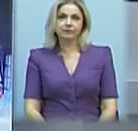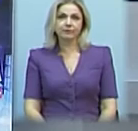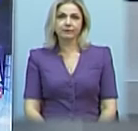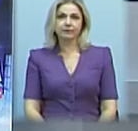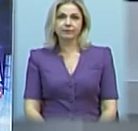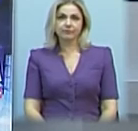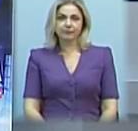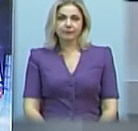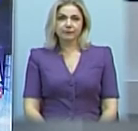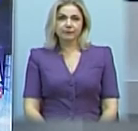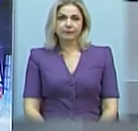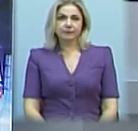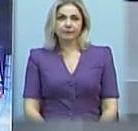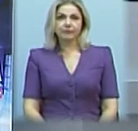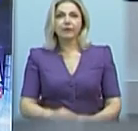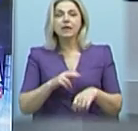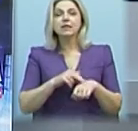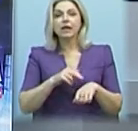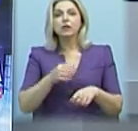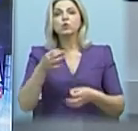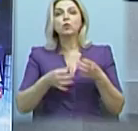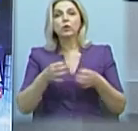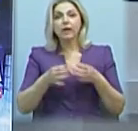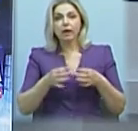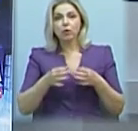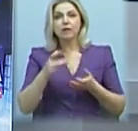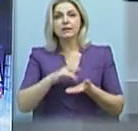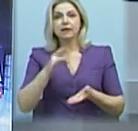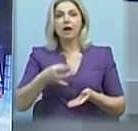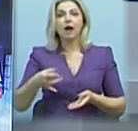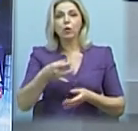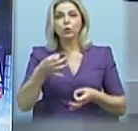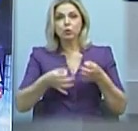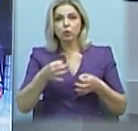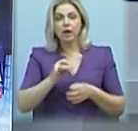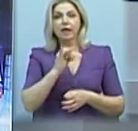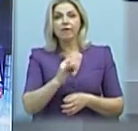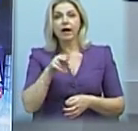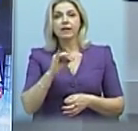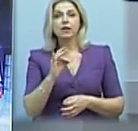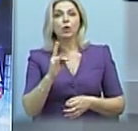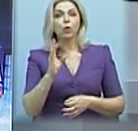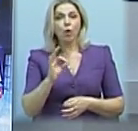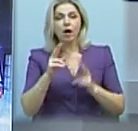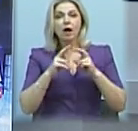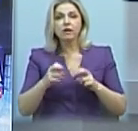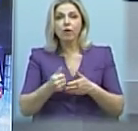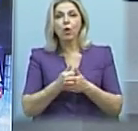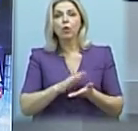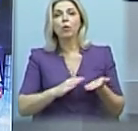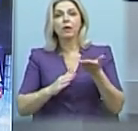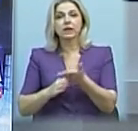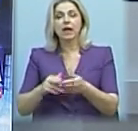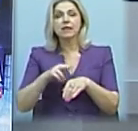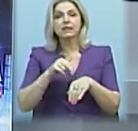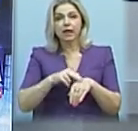Миколаївщини. Слідчим суддею Центрального районного суду Миколаєва Іваном Дірком розглянуто клопотання слідчого